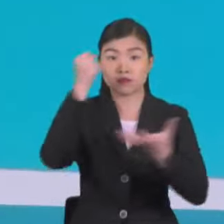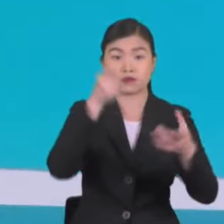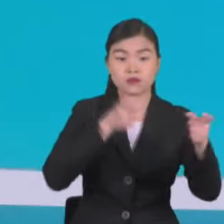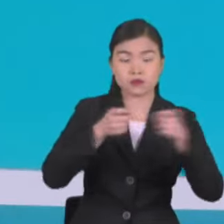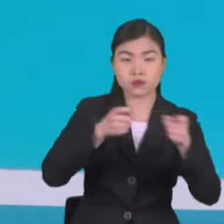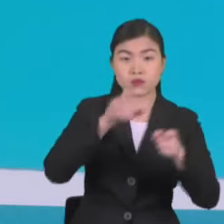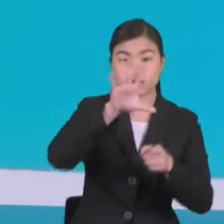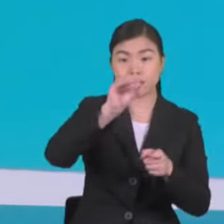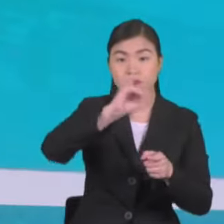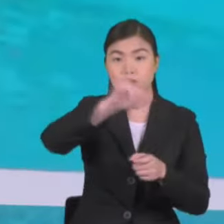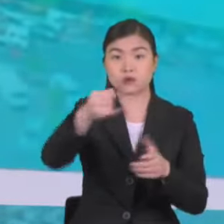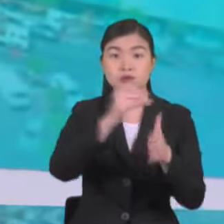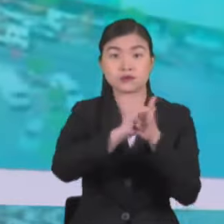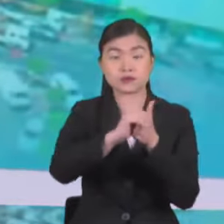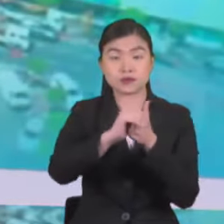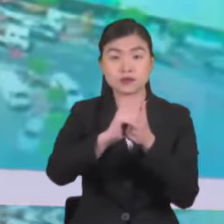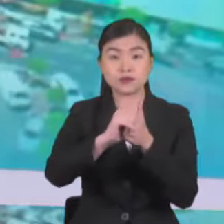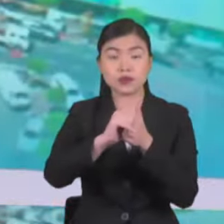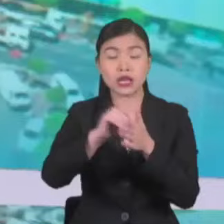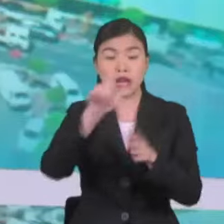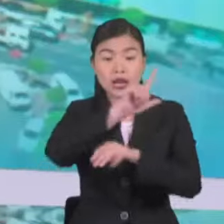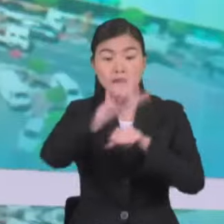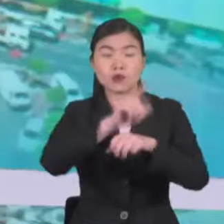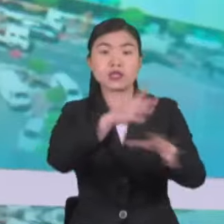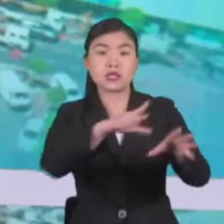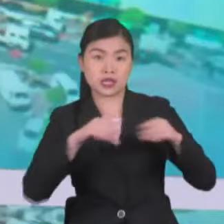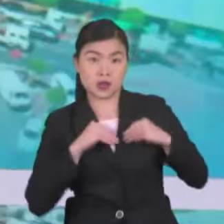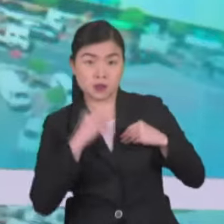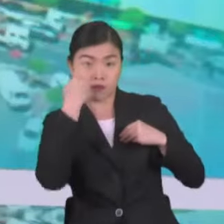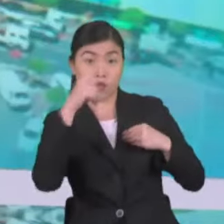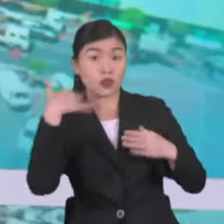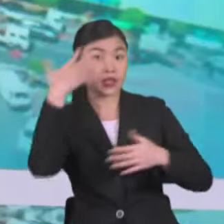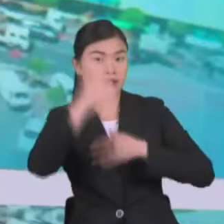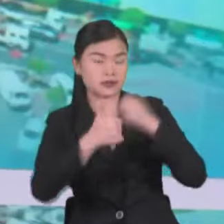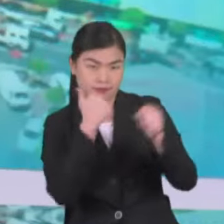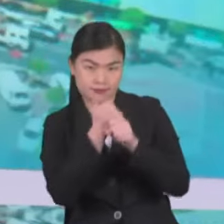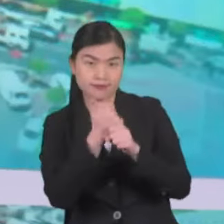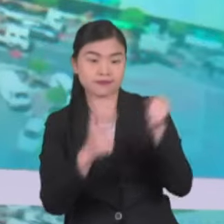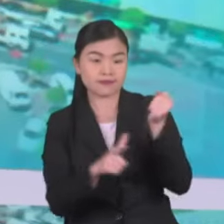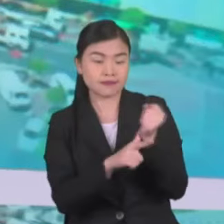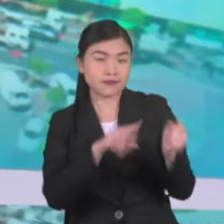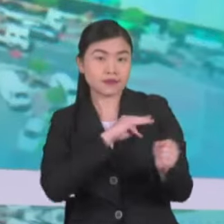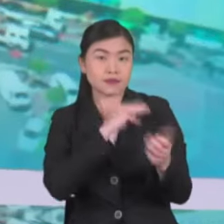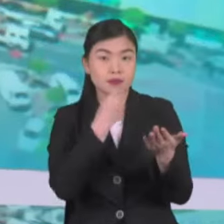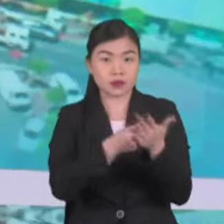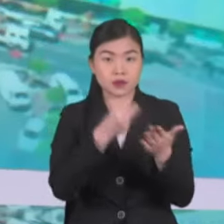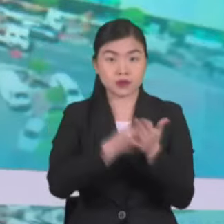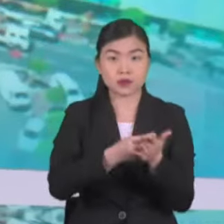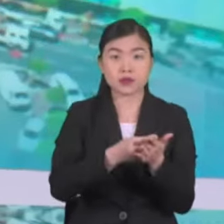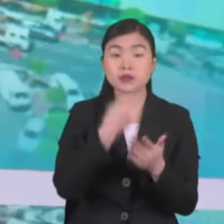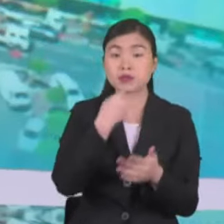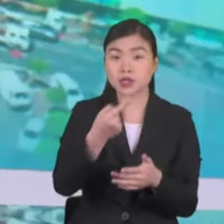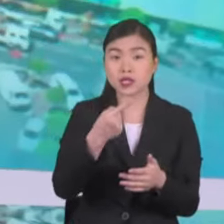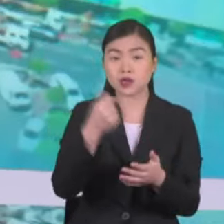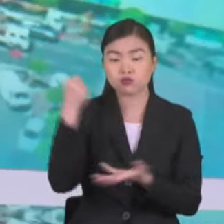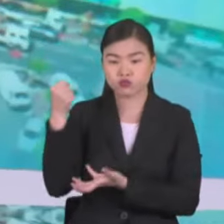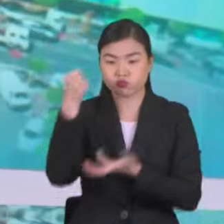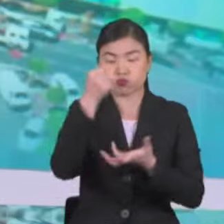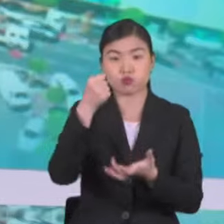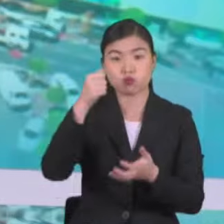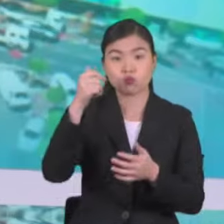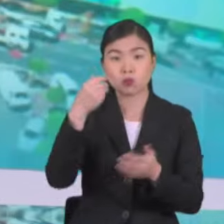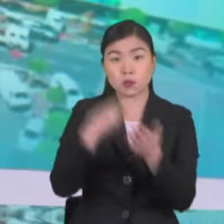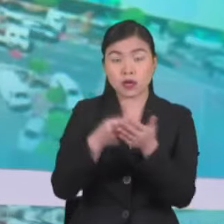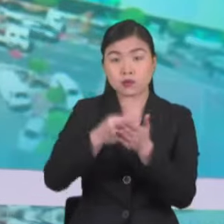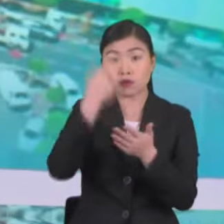Peruntukan mengurus RM50 juta ringgit diterima Labuan untuk tahun depan. Timbalan Menteri Kewangan Lim Hui Ying berkata, peruntukan